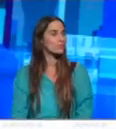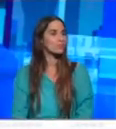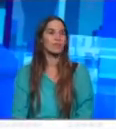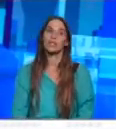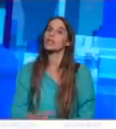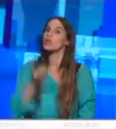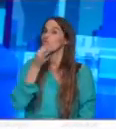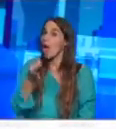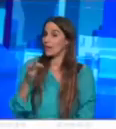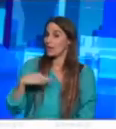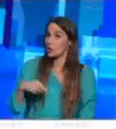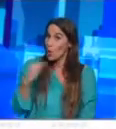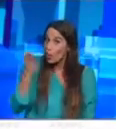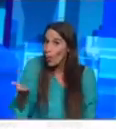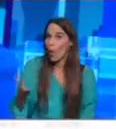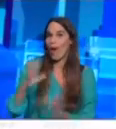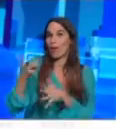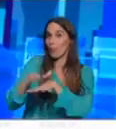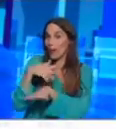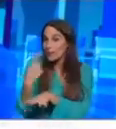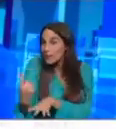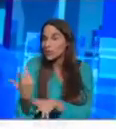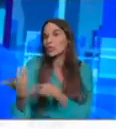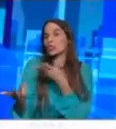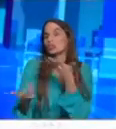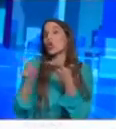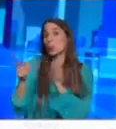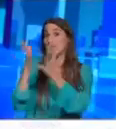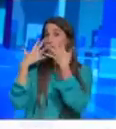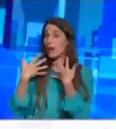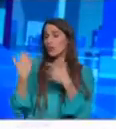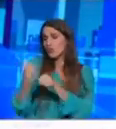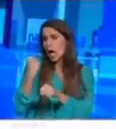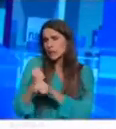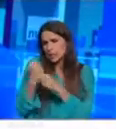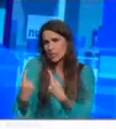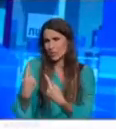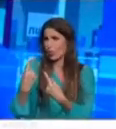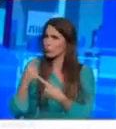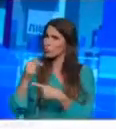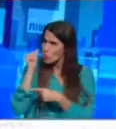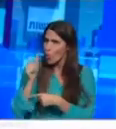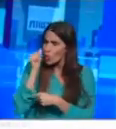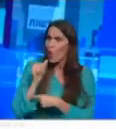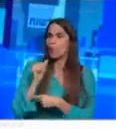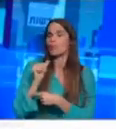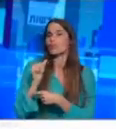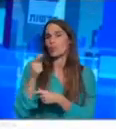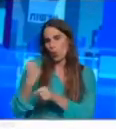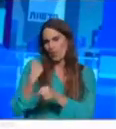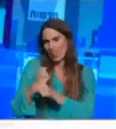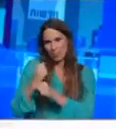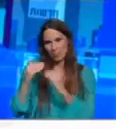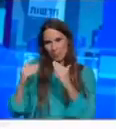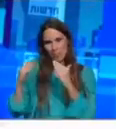כל שאלתי אותו מה שלומו ואיך הוא מרגיש, והוא סיפר לי שהוא מעסיק את עצמו, שמדי יום הוא מגיע, הוא עובד שם